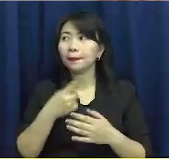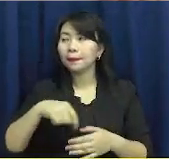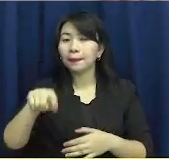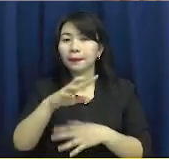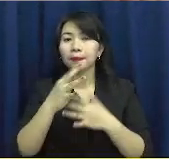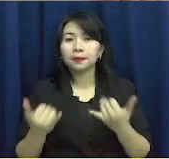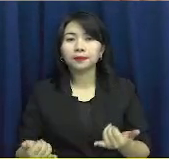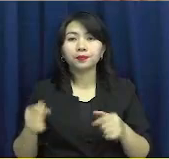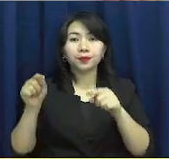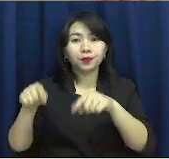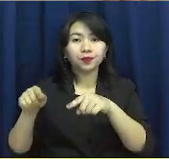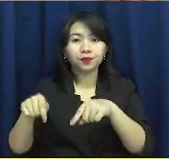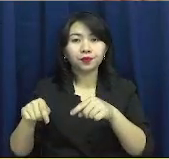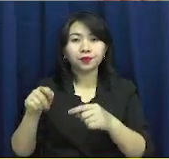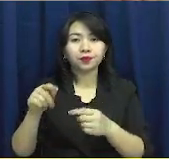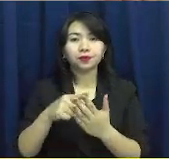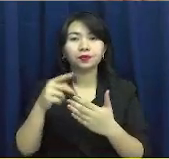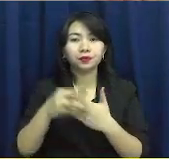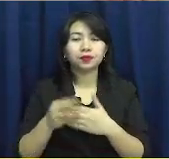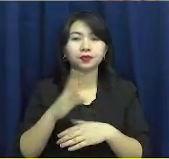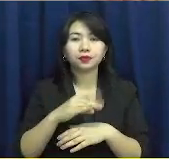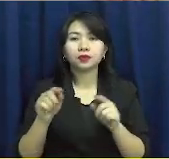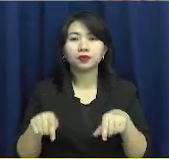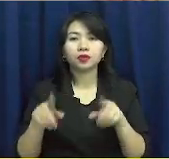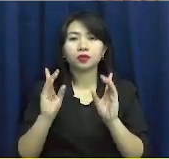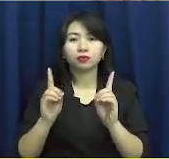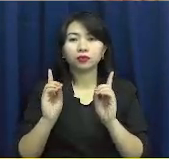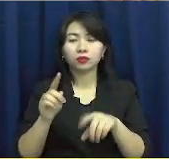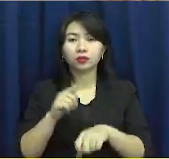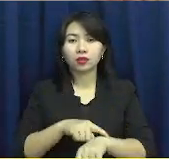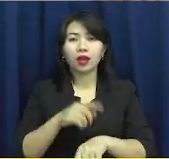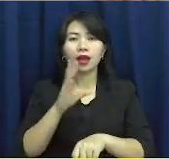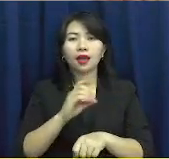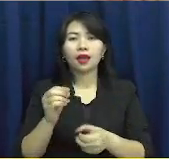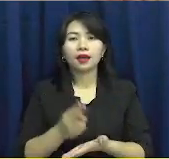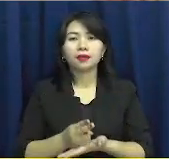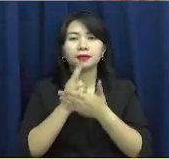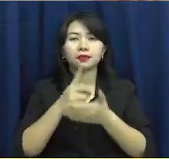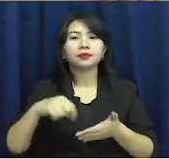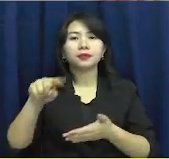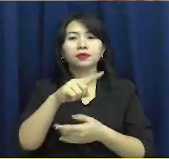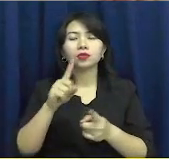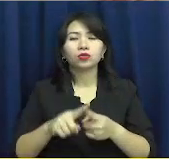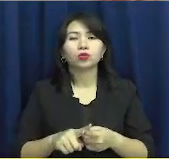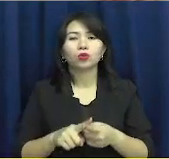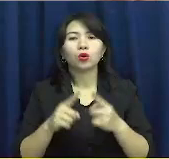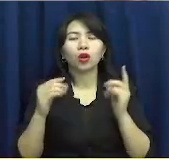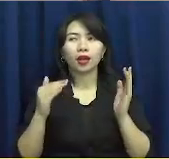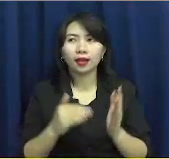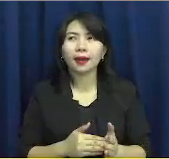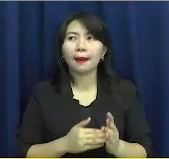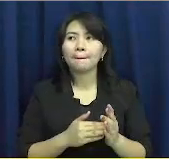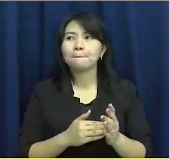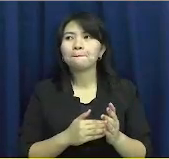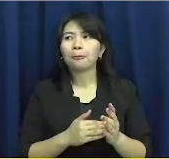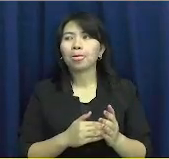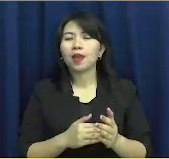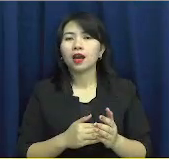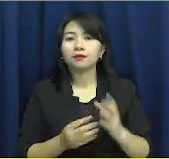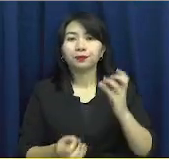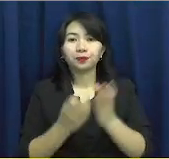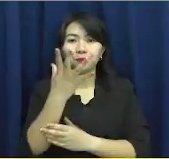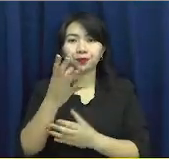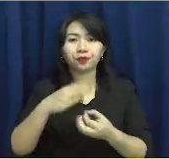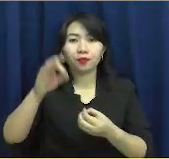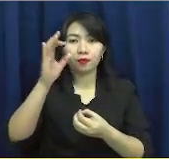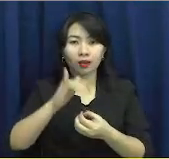ito, ang doctrinal episode, ay patuloy po makakatulong sa paglago po natin spiritual. At tabiaya ng Diyos, tayo po ay hindi nawawalan ng